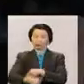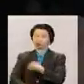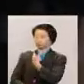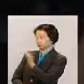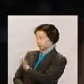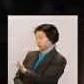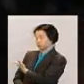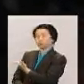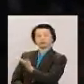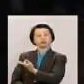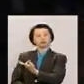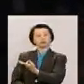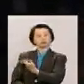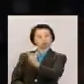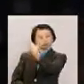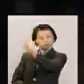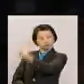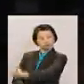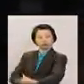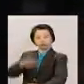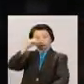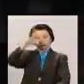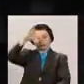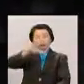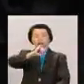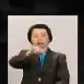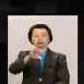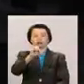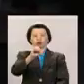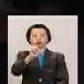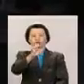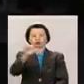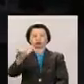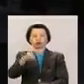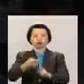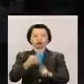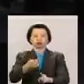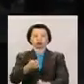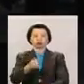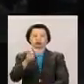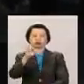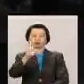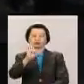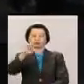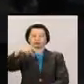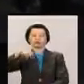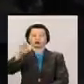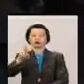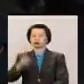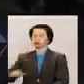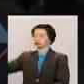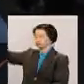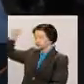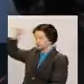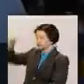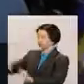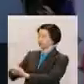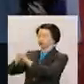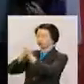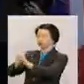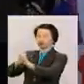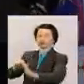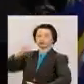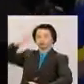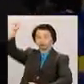bukan, antaranya ialah Abang Joy daripada Bumi Putra Rockers ataupun BPR. Yeah. Assalamualaikum, salam merdeka. Waalaikumsalam.